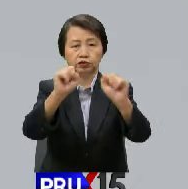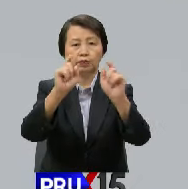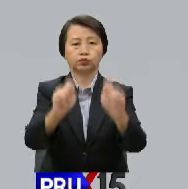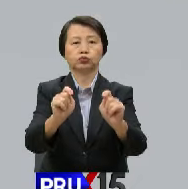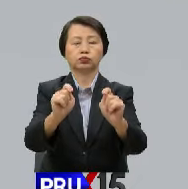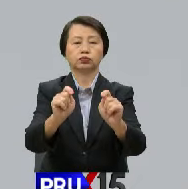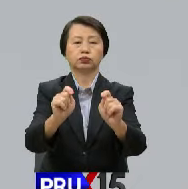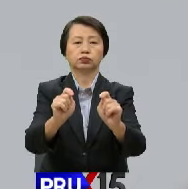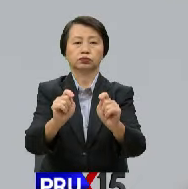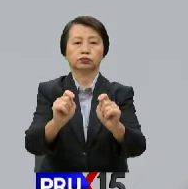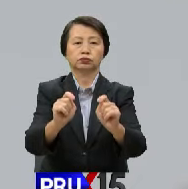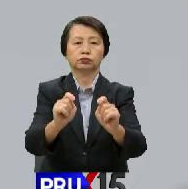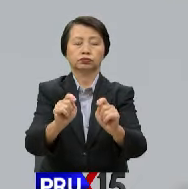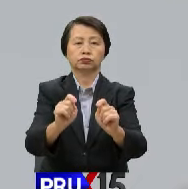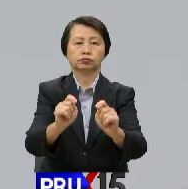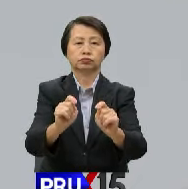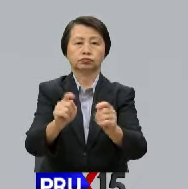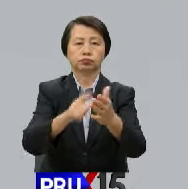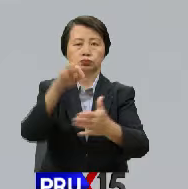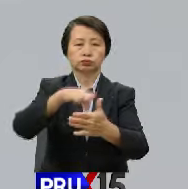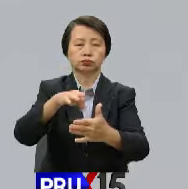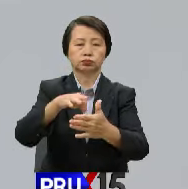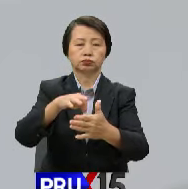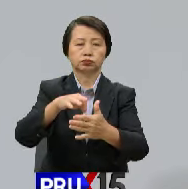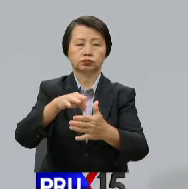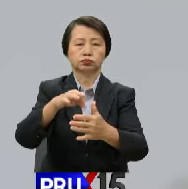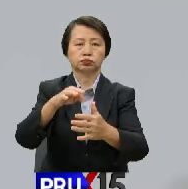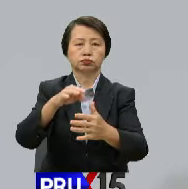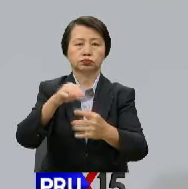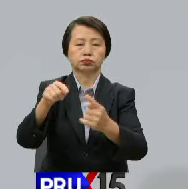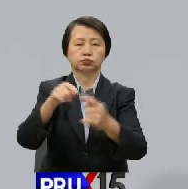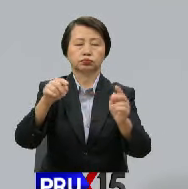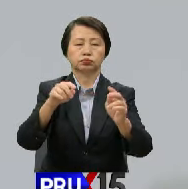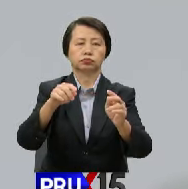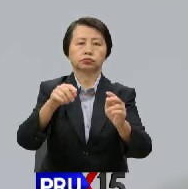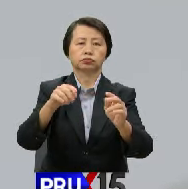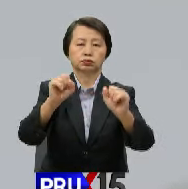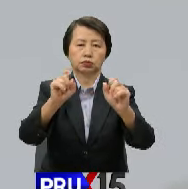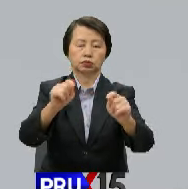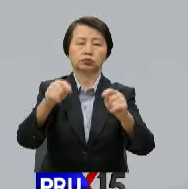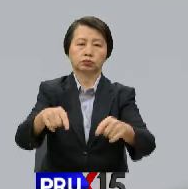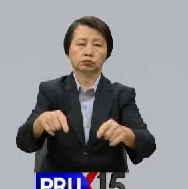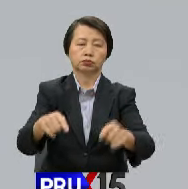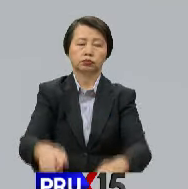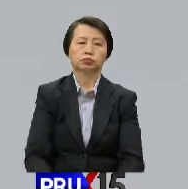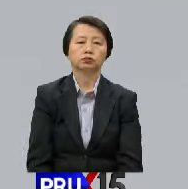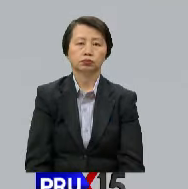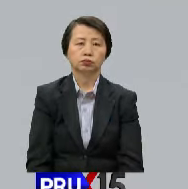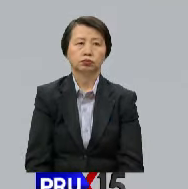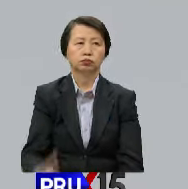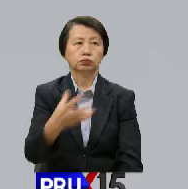secara eee pada hari pengundian ke puncak pada untuk pihak YouTube yang ke-15 pada kali ini